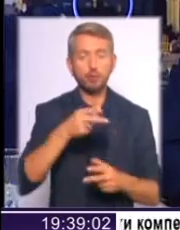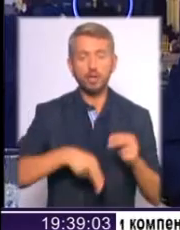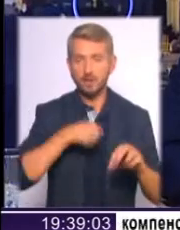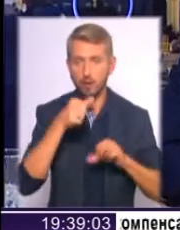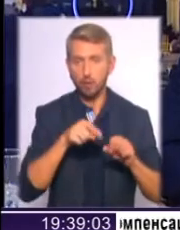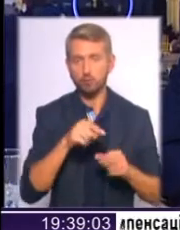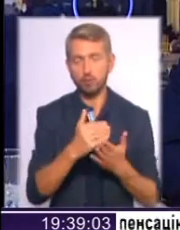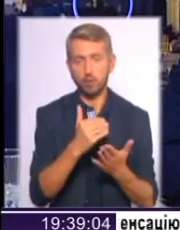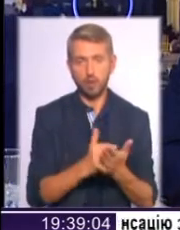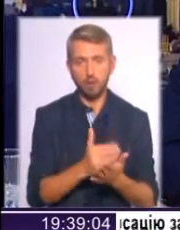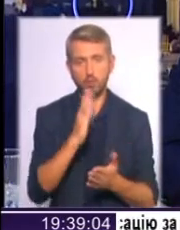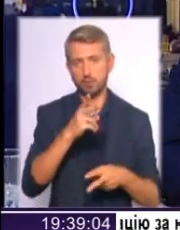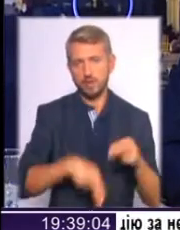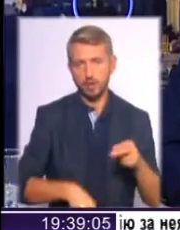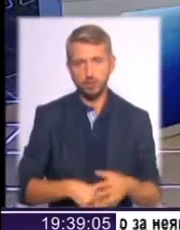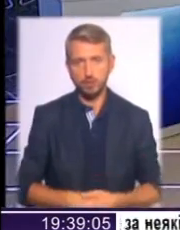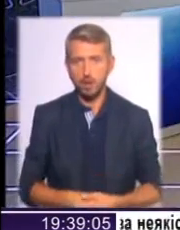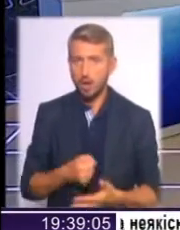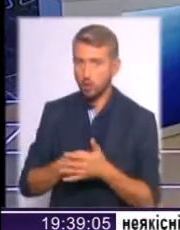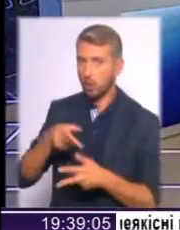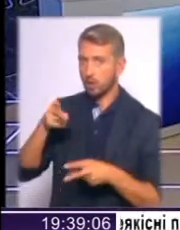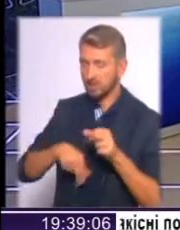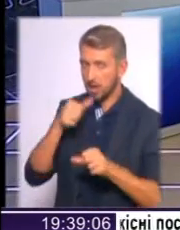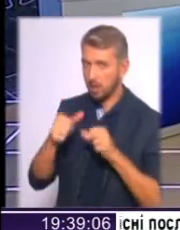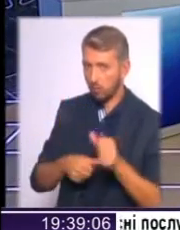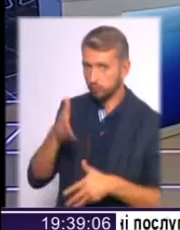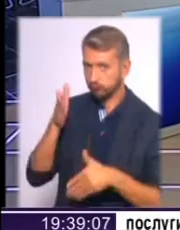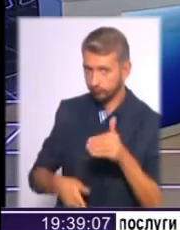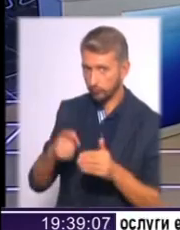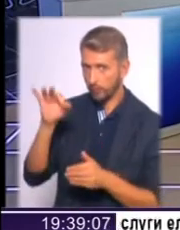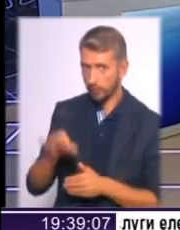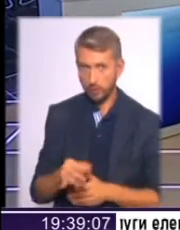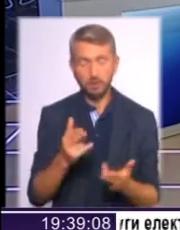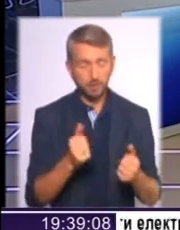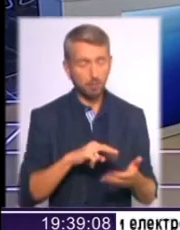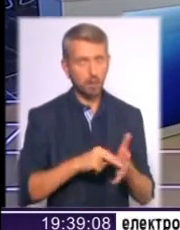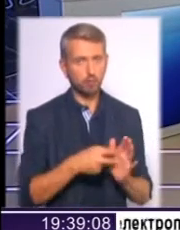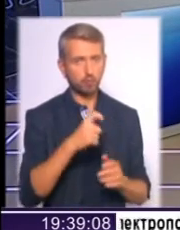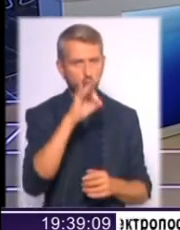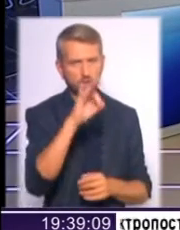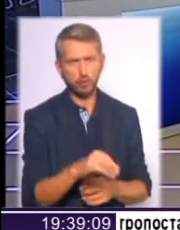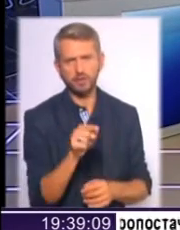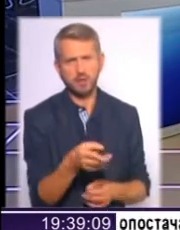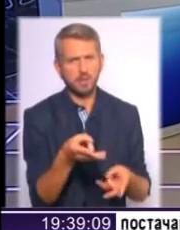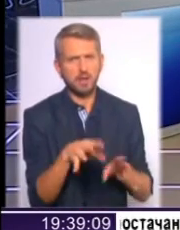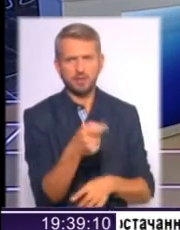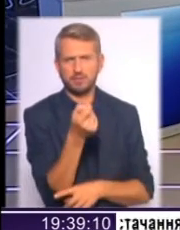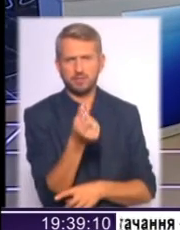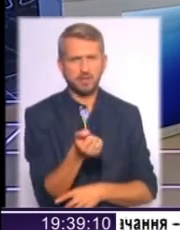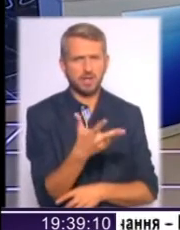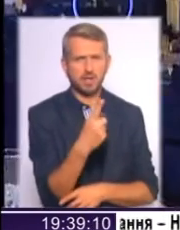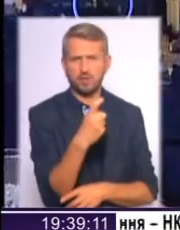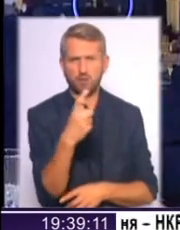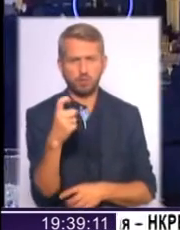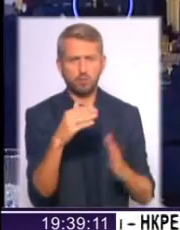цю програму завершимо. Тобто до кінця року 100% ви плануєте, так? До кінця року плануємо 100%. Там залишиться якась кілька сотень будинків,